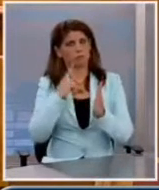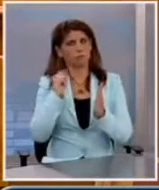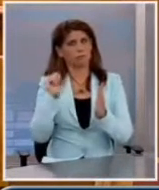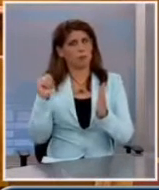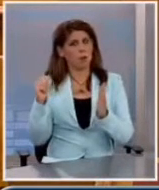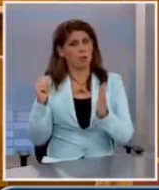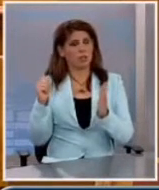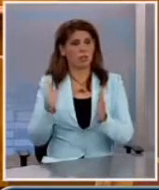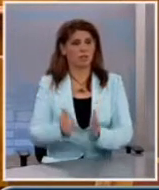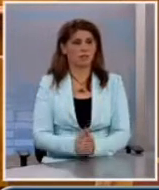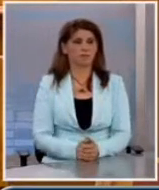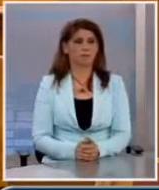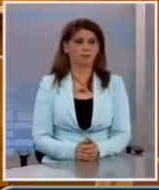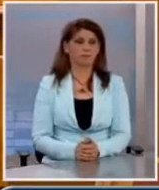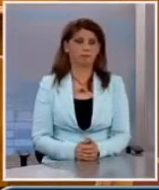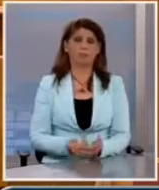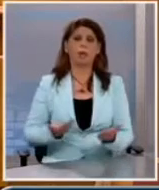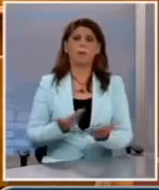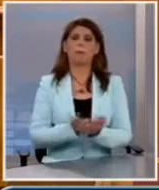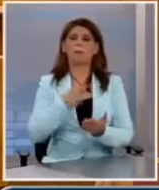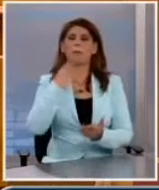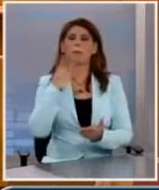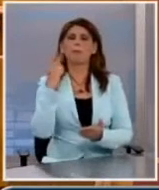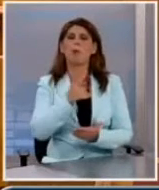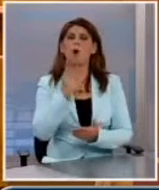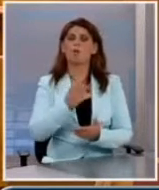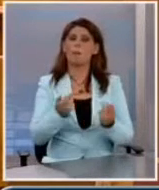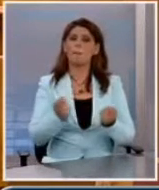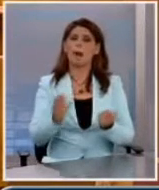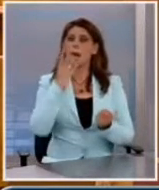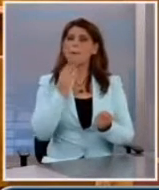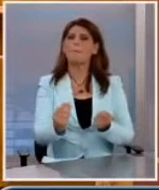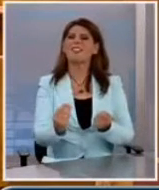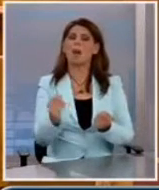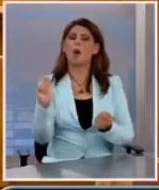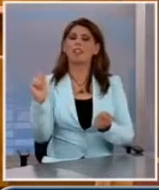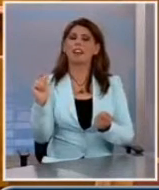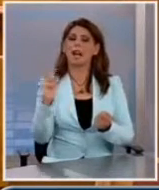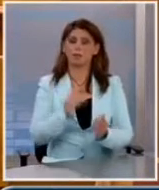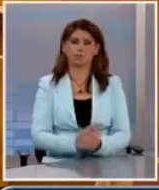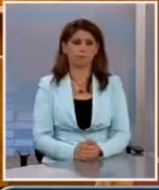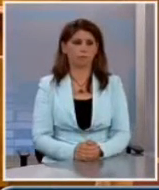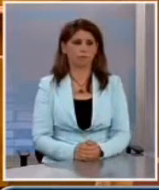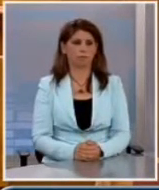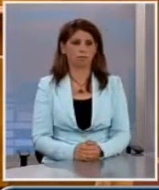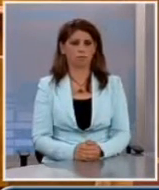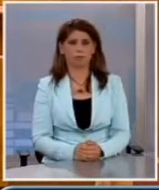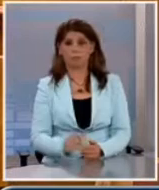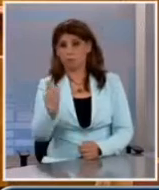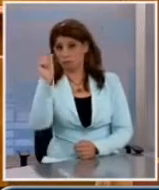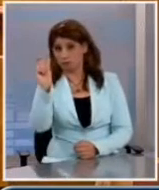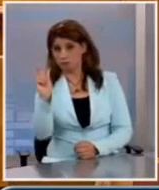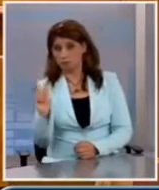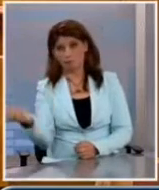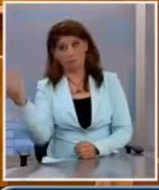την πρόταση μομφής που έκανε η Νέα Δημοκρατία στον Ανδρέα Παπανδρέου. Οι χαρακτηρισμοί εκείνης της